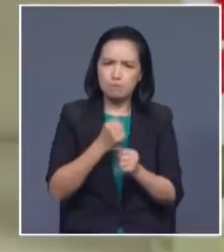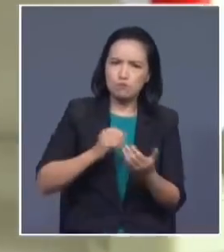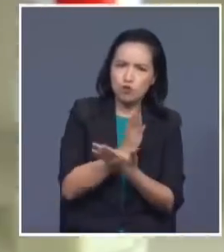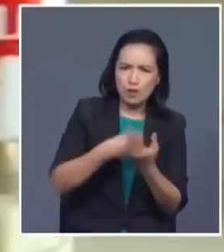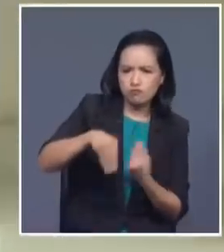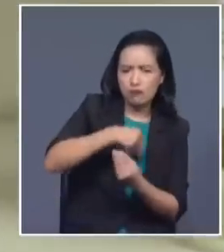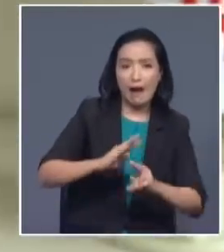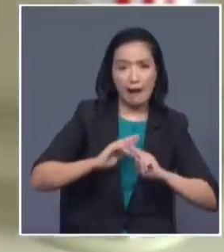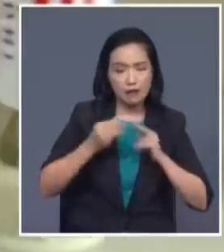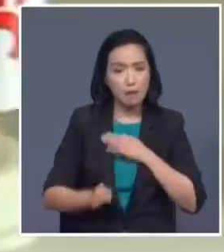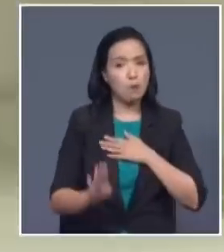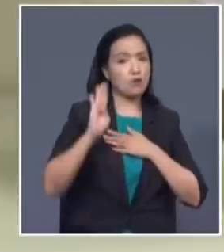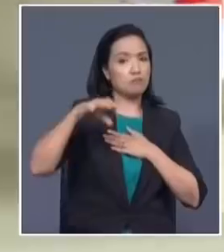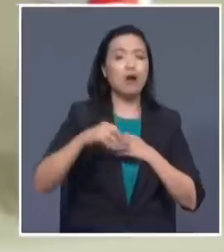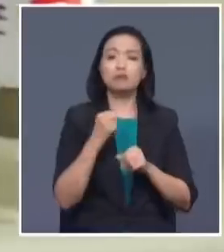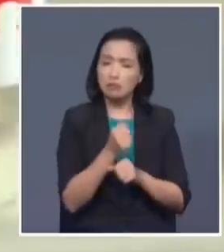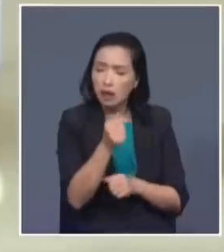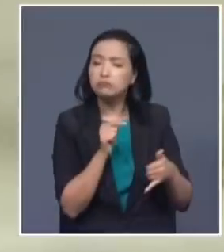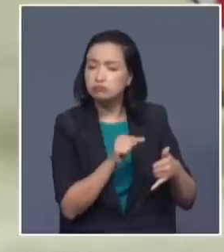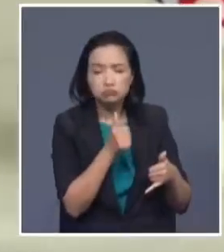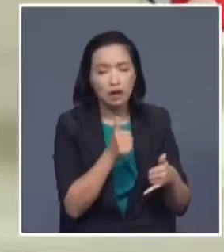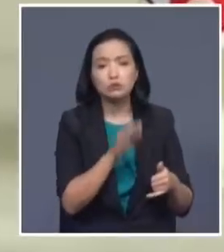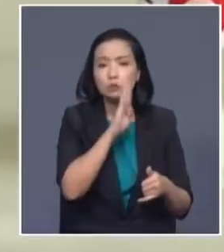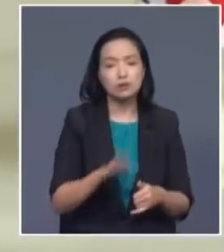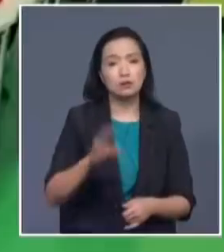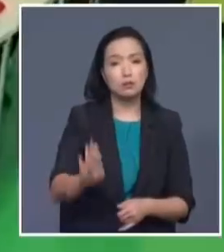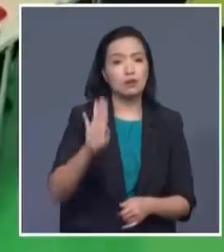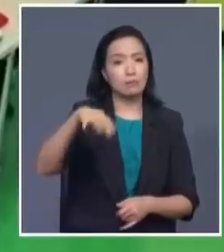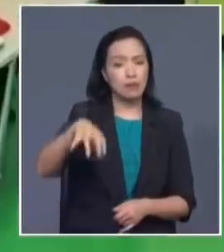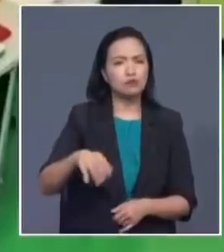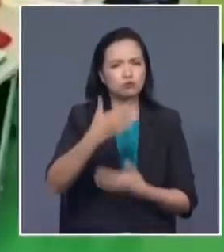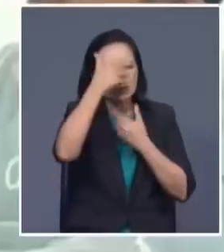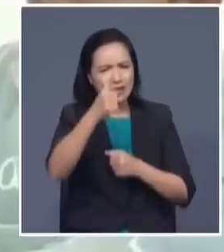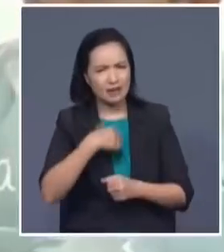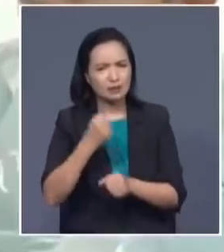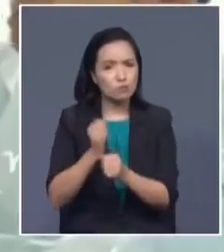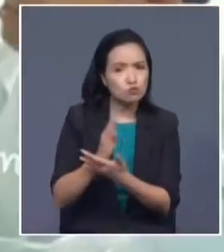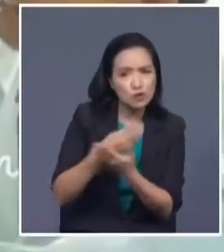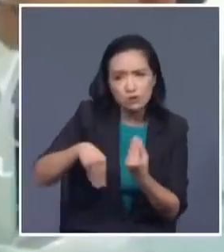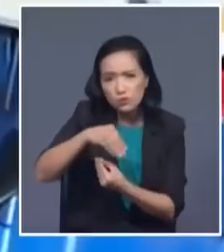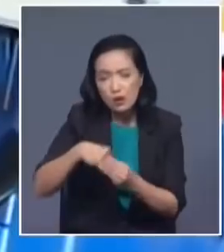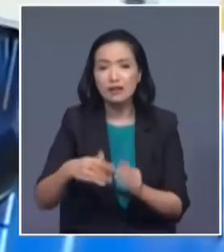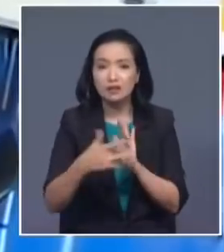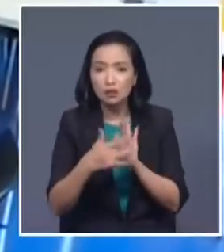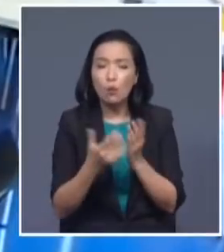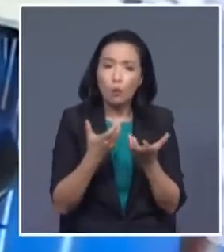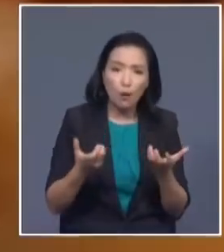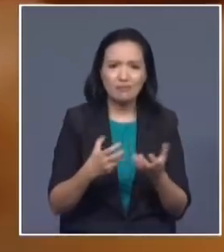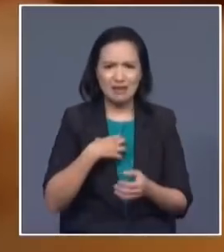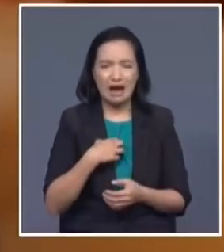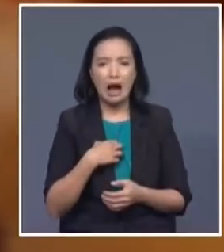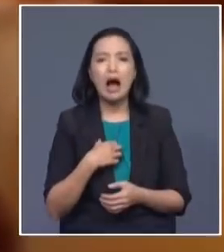ยตั้งเป็นบริษัทก็สามารถกระทำได้หรือหากผู้ประกอบการสตาร์ทอัพสนใจทำธุรกิจโดยใช้เทคโนโลยีและนวัตกรรมนั้น